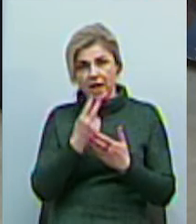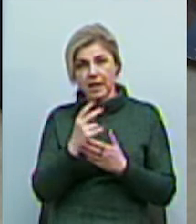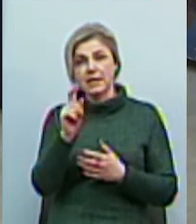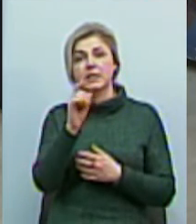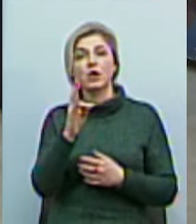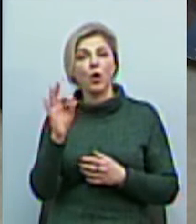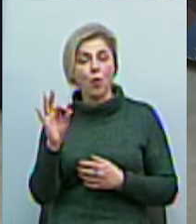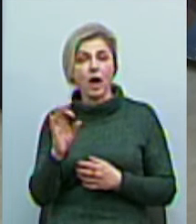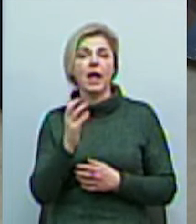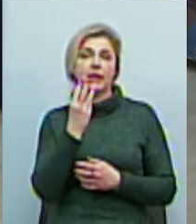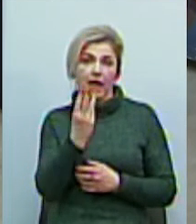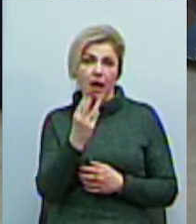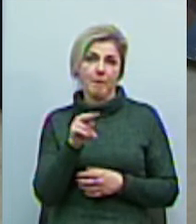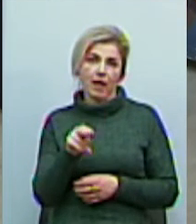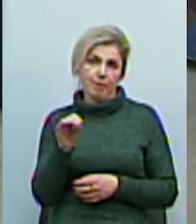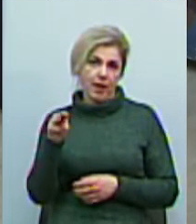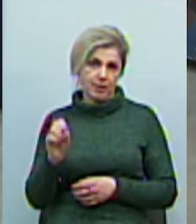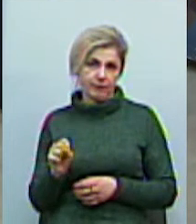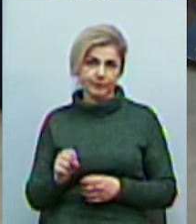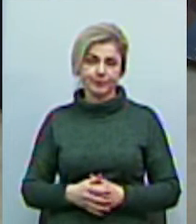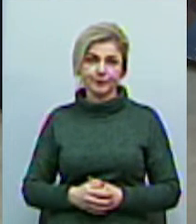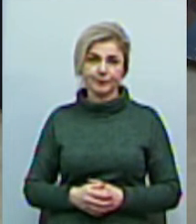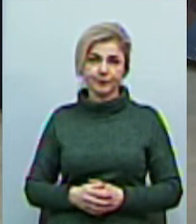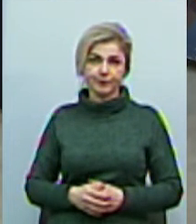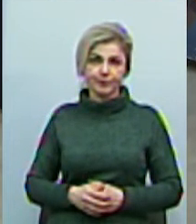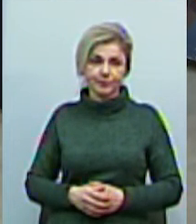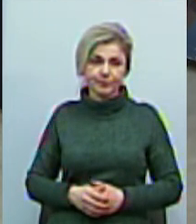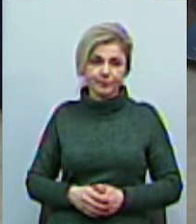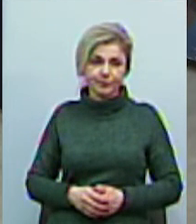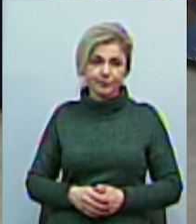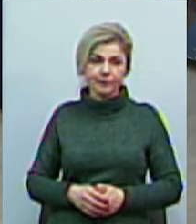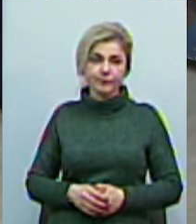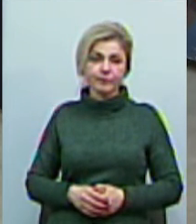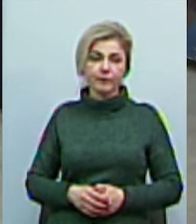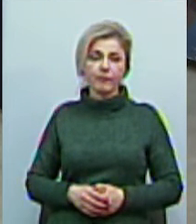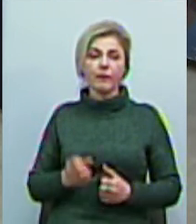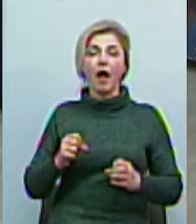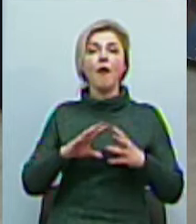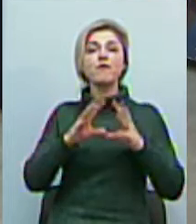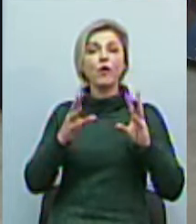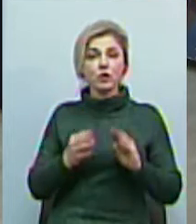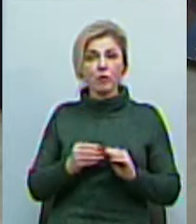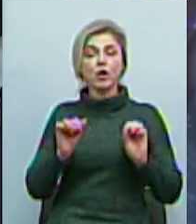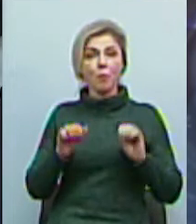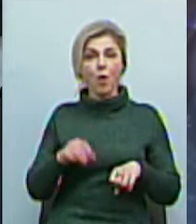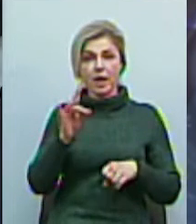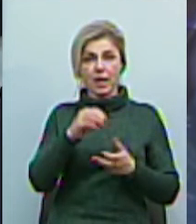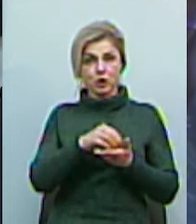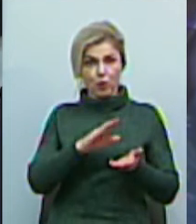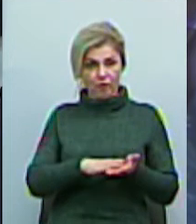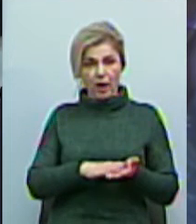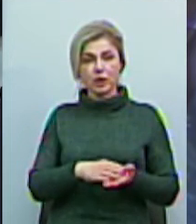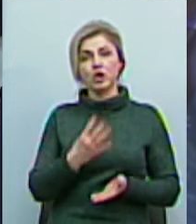оцінювання з трьох предметів. А ось взагалі можна зареєструвати чотири